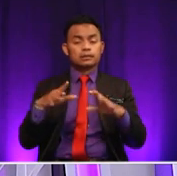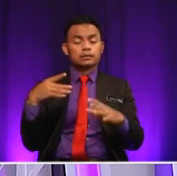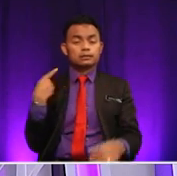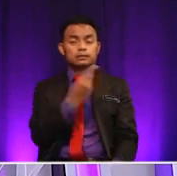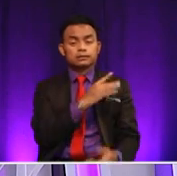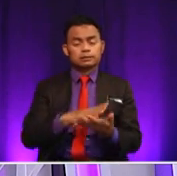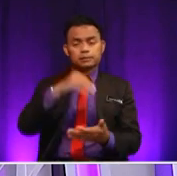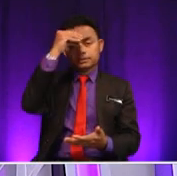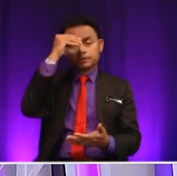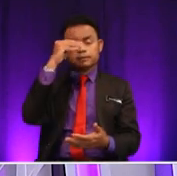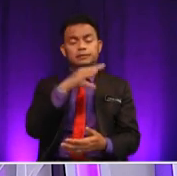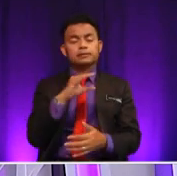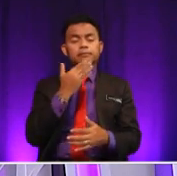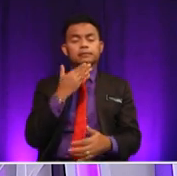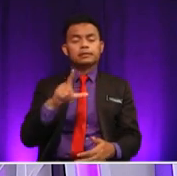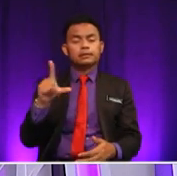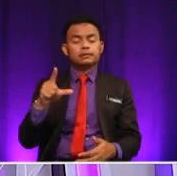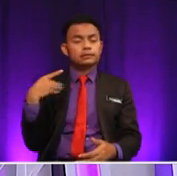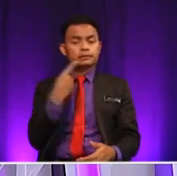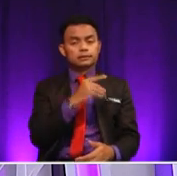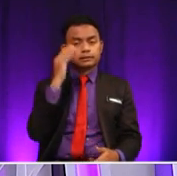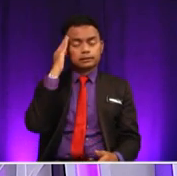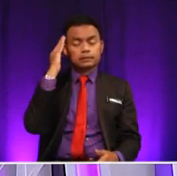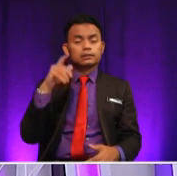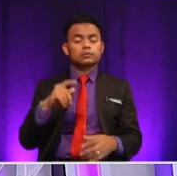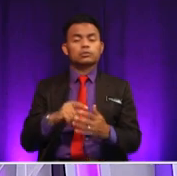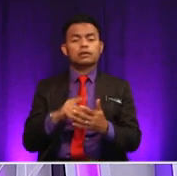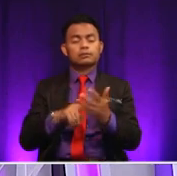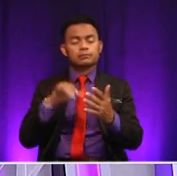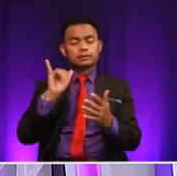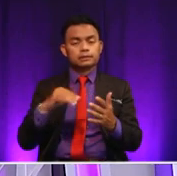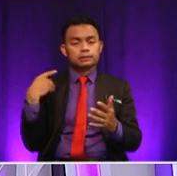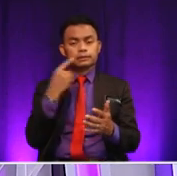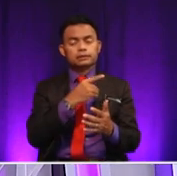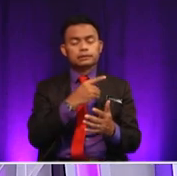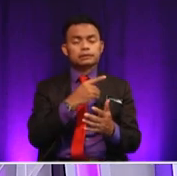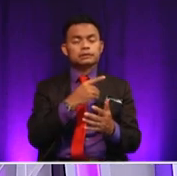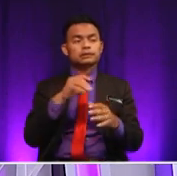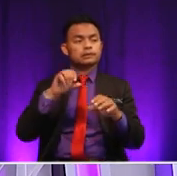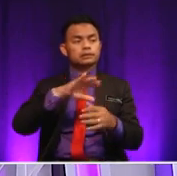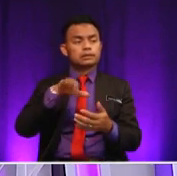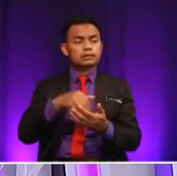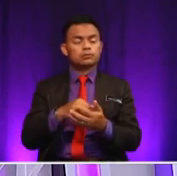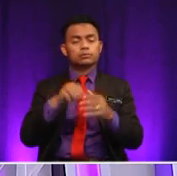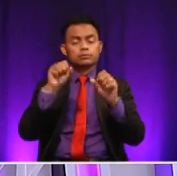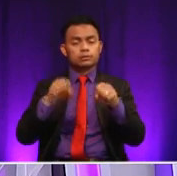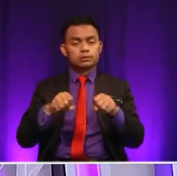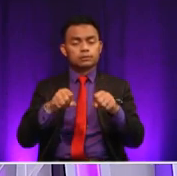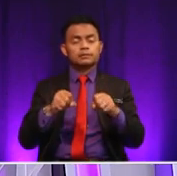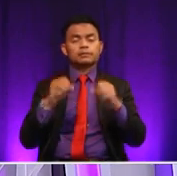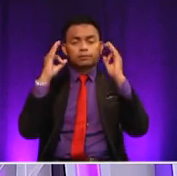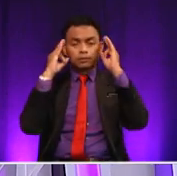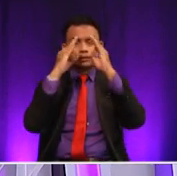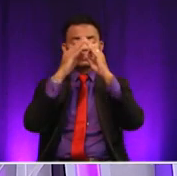komponen-komponen dalam ujian kecerdasan fisika berdasarkan lakuan mutu nampak murid-murid kita nih betul-betul